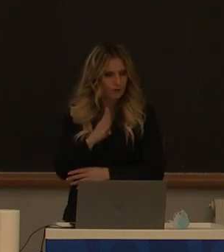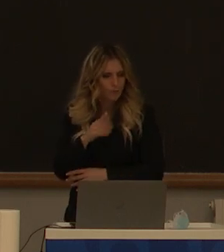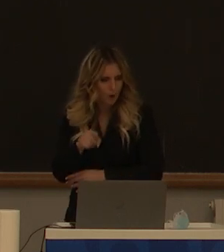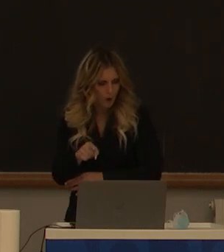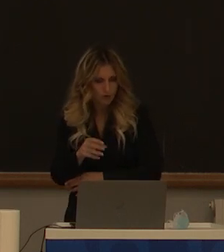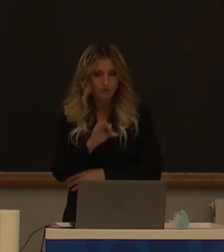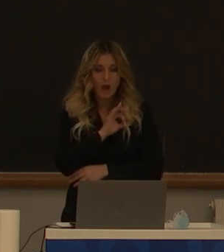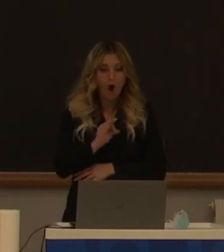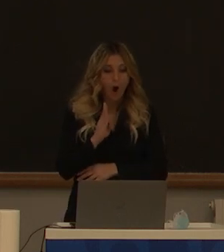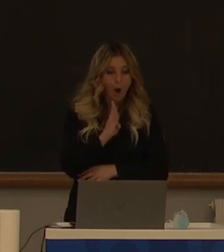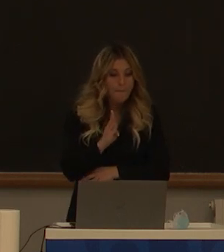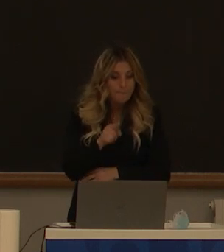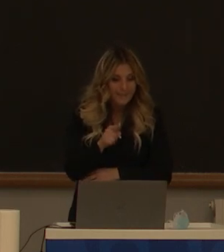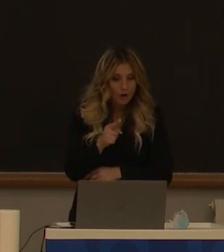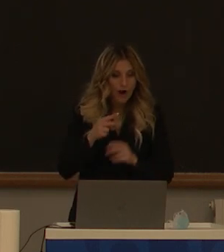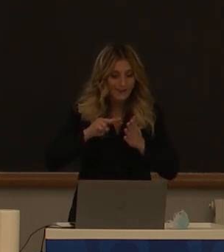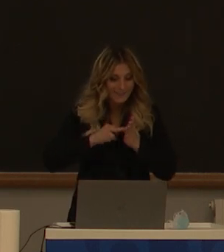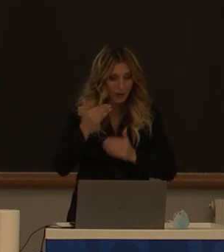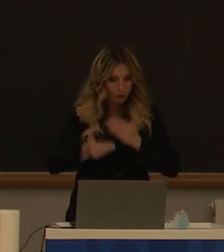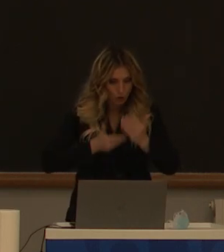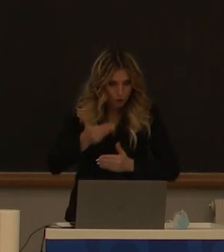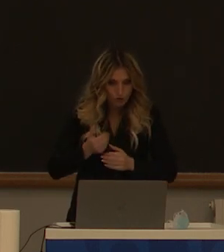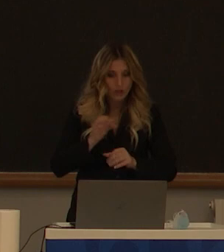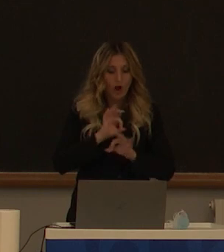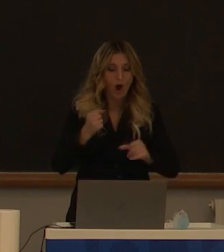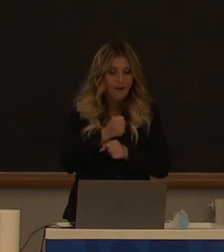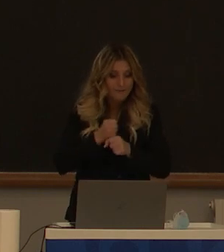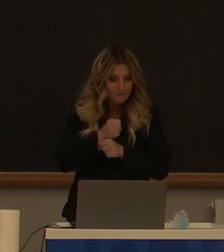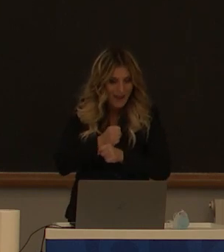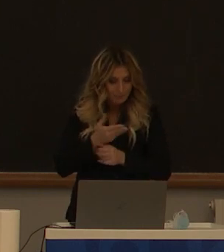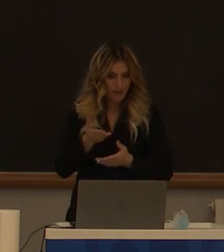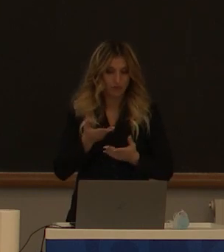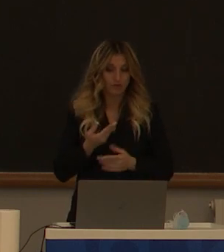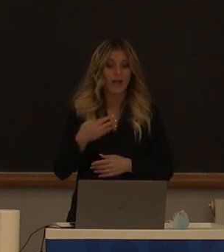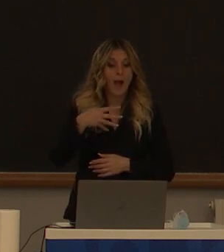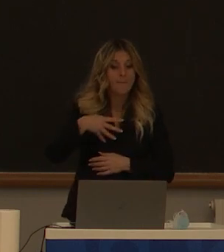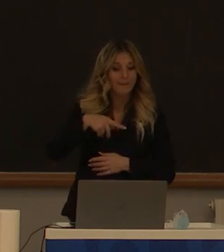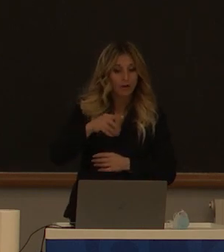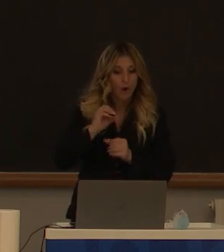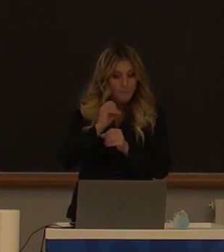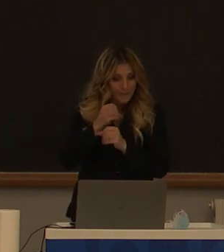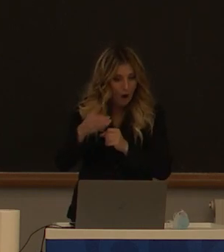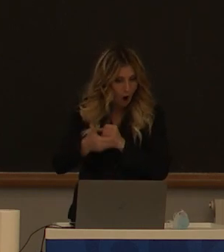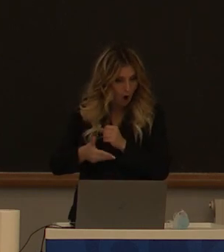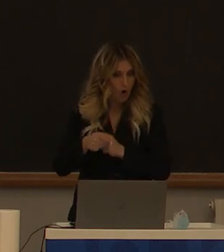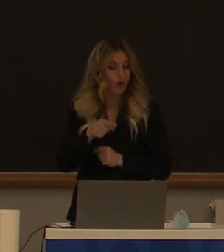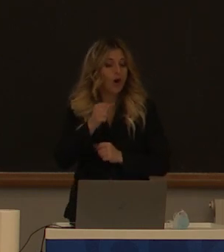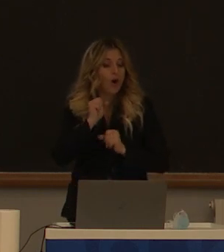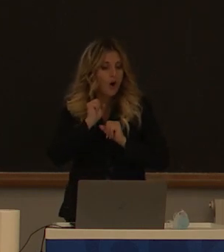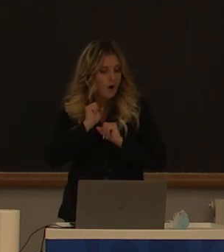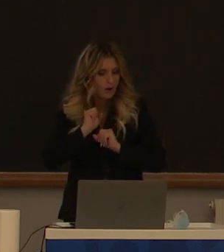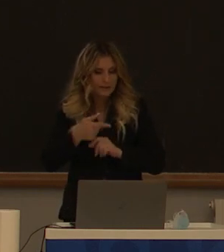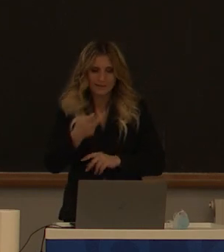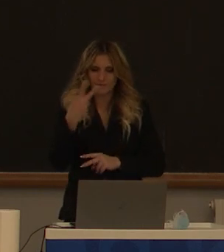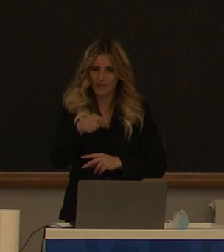dalla biotecnologia o anche dalla chimica e dalla farmacia. Ovviamente il microbiologo che è in più